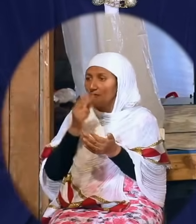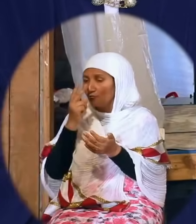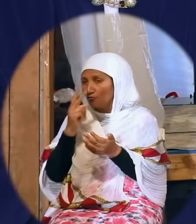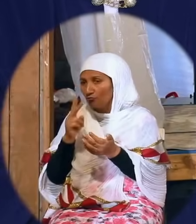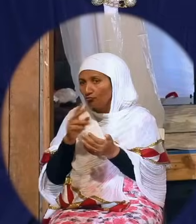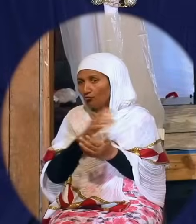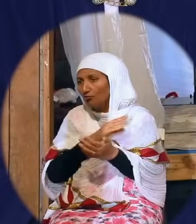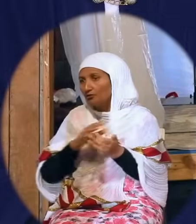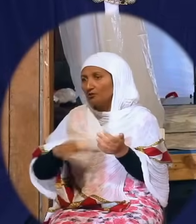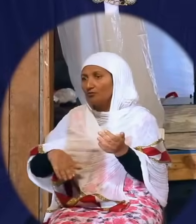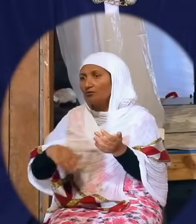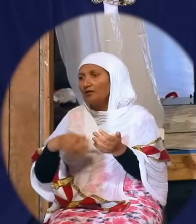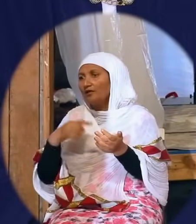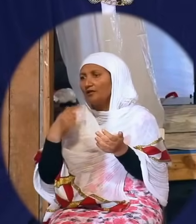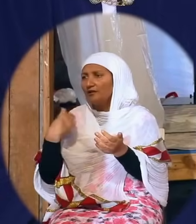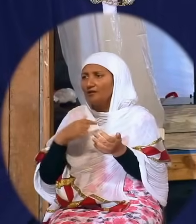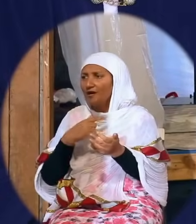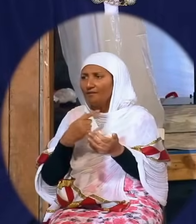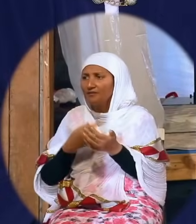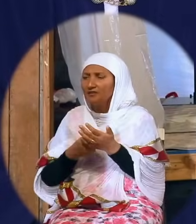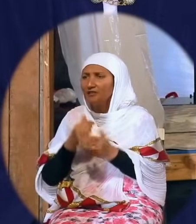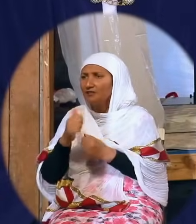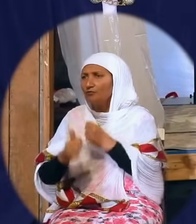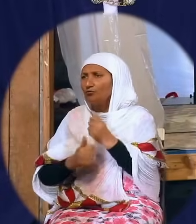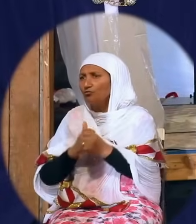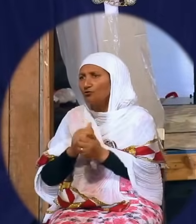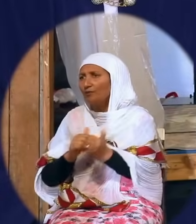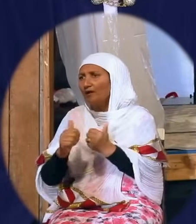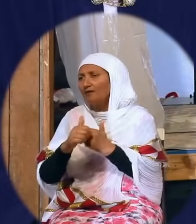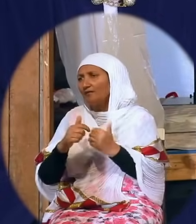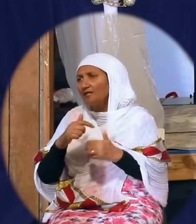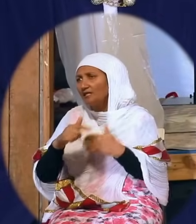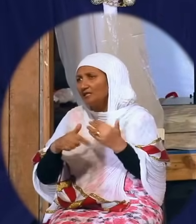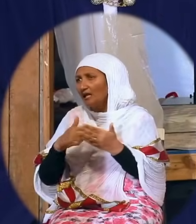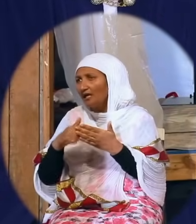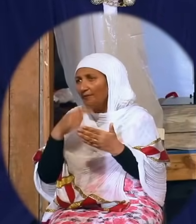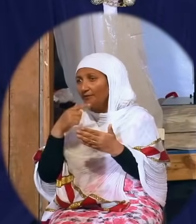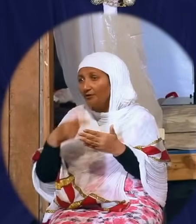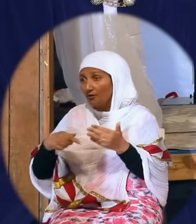ክርስቲያኖች፣ አሁን እኛ በዚህ እድሜ ውስጥ ማድረግ ስላለብን ነገር ነግሮን የሚያውቅ ሰው አለ?